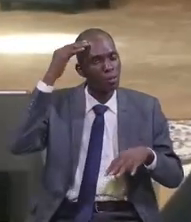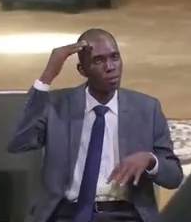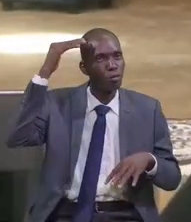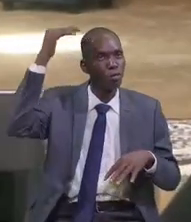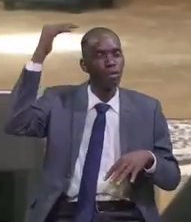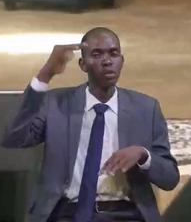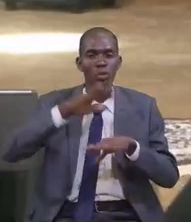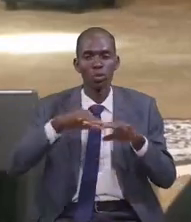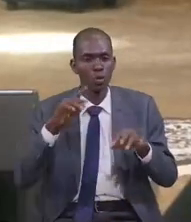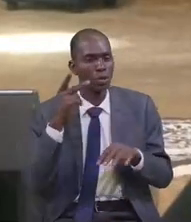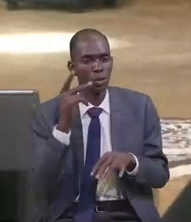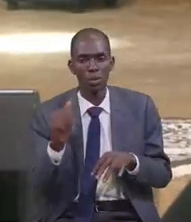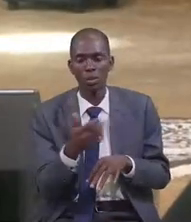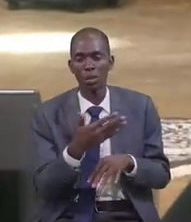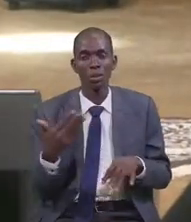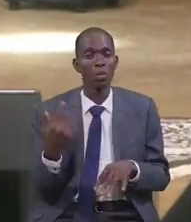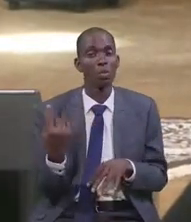pas d'autre chose. Et que ça,